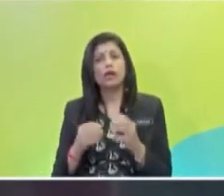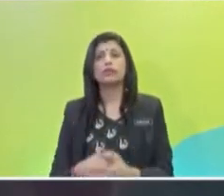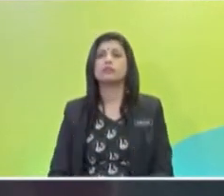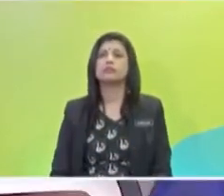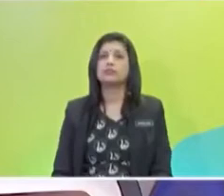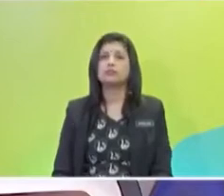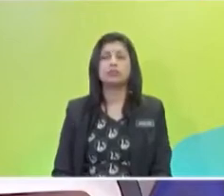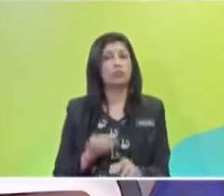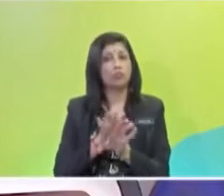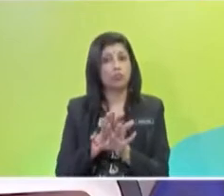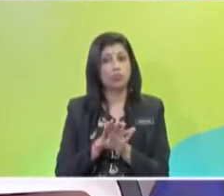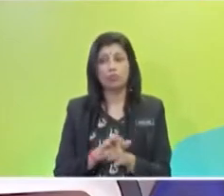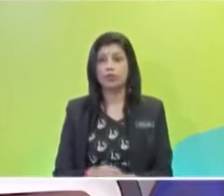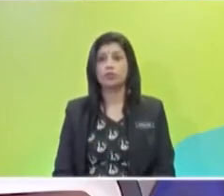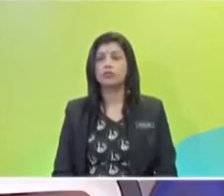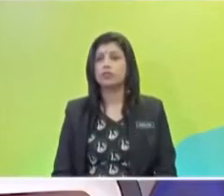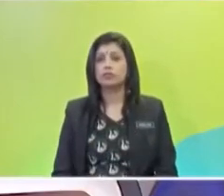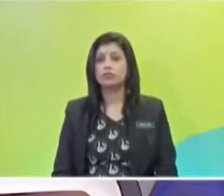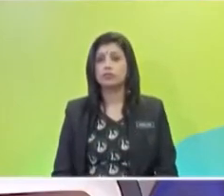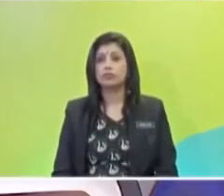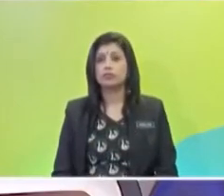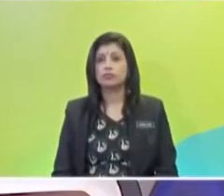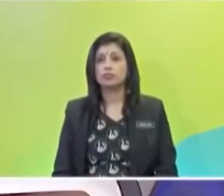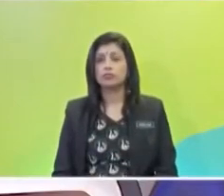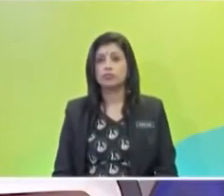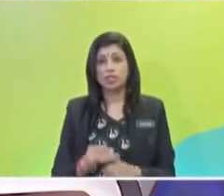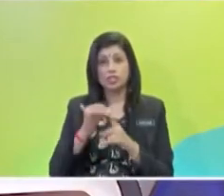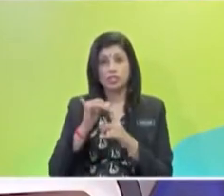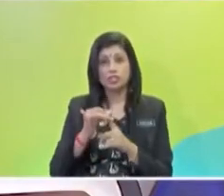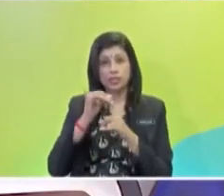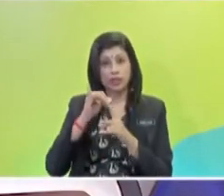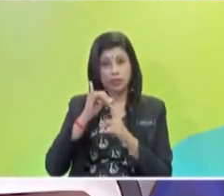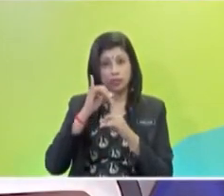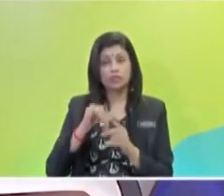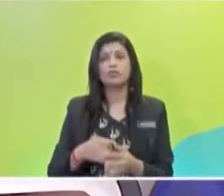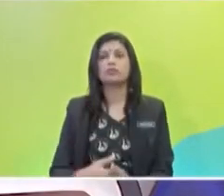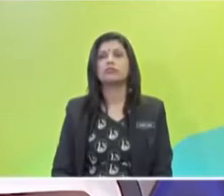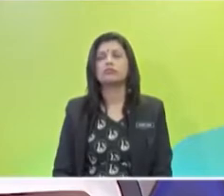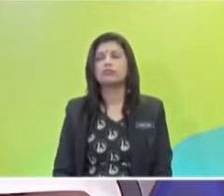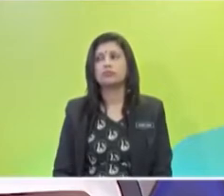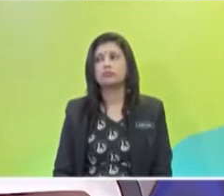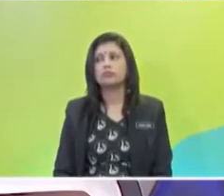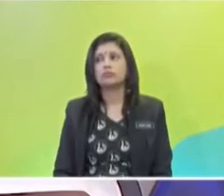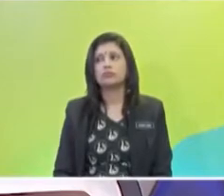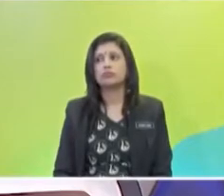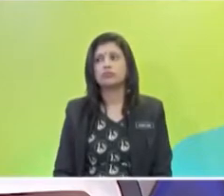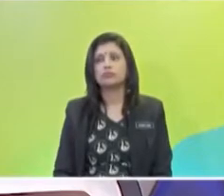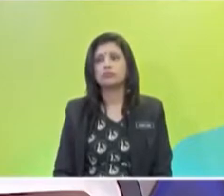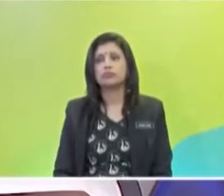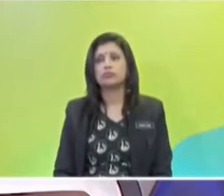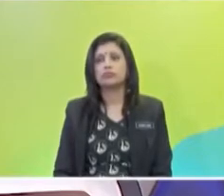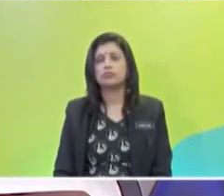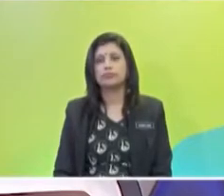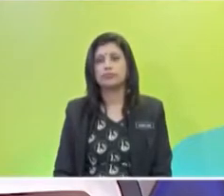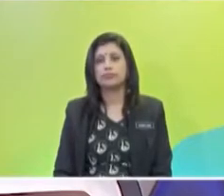memang sangat istimewa. Okey, nanti kalau ada musim durian, nanti cikgu bawa pulut menu durian tu masuk ke kafe